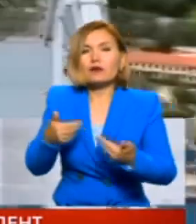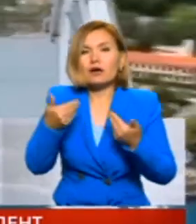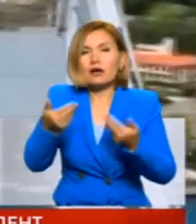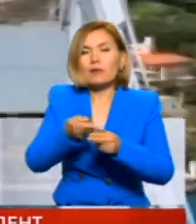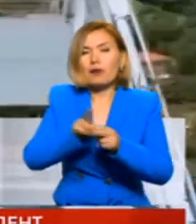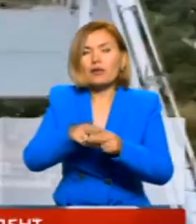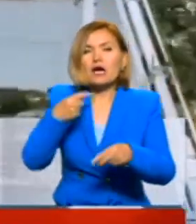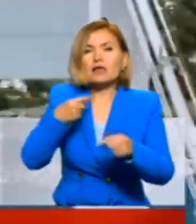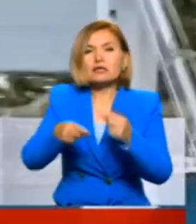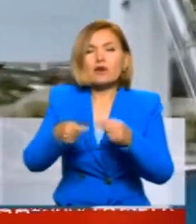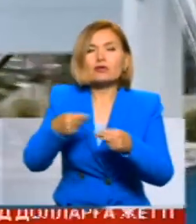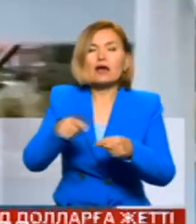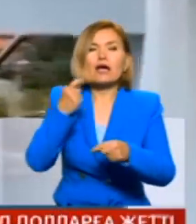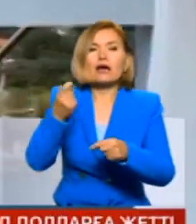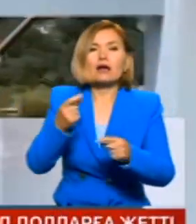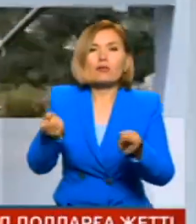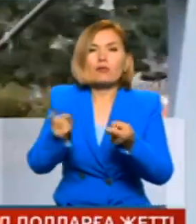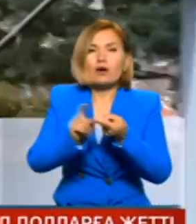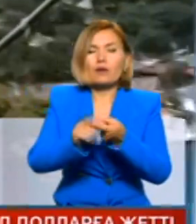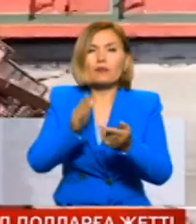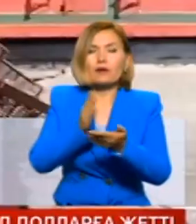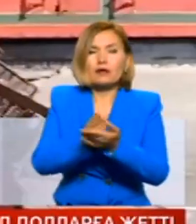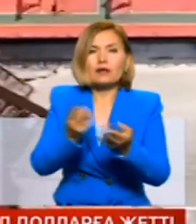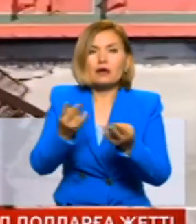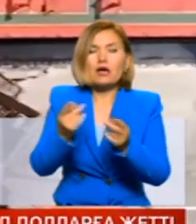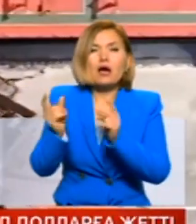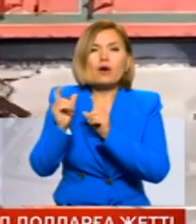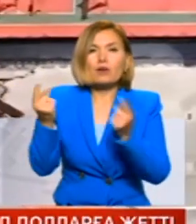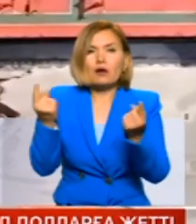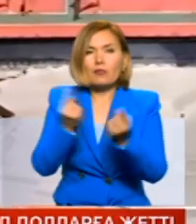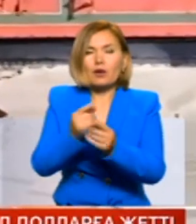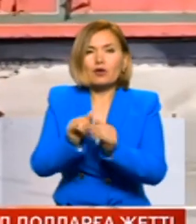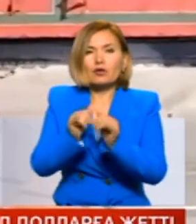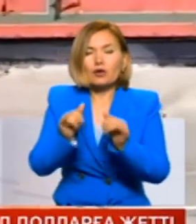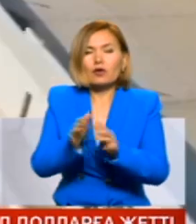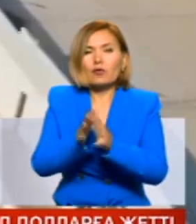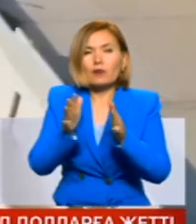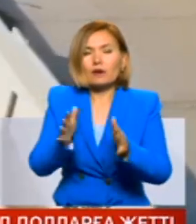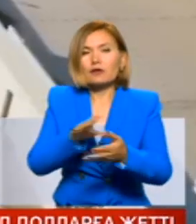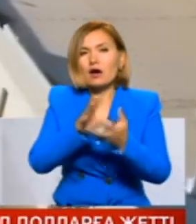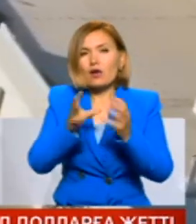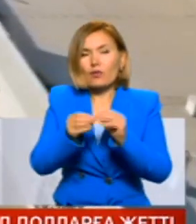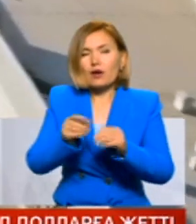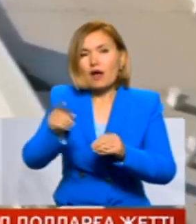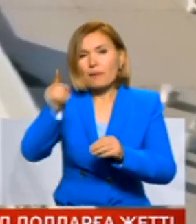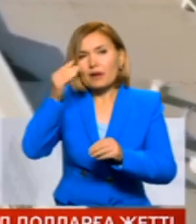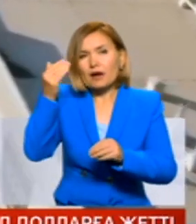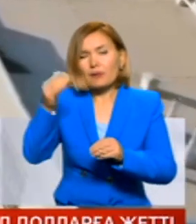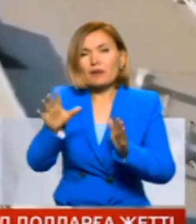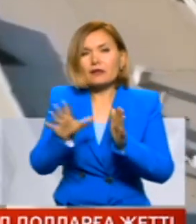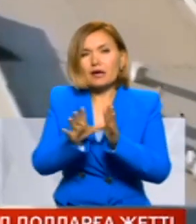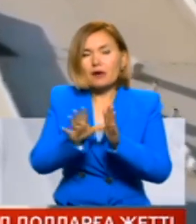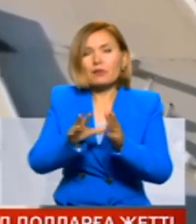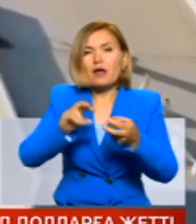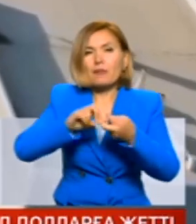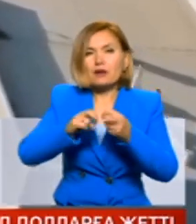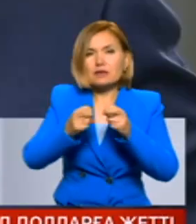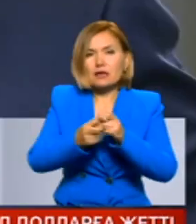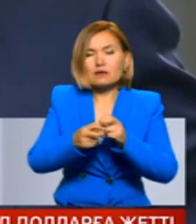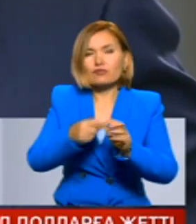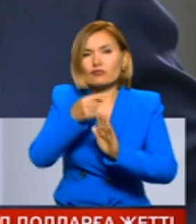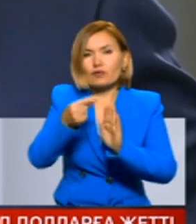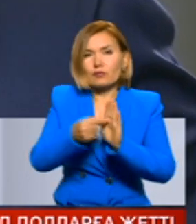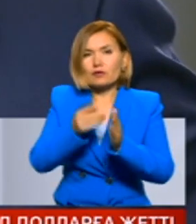Алдымен сауда-экономикалық қатынасты жандандыру, көлік транзит дәліздерін дамыту міндеті де тұр, ал Берлин билігі үшін қазір энергетика мәселесі өзекті.